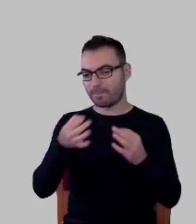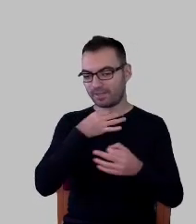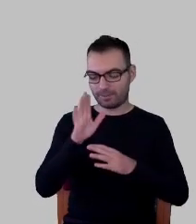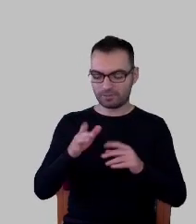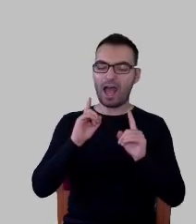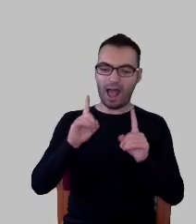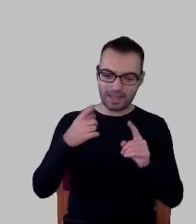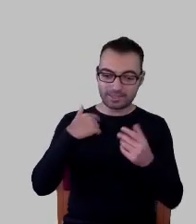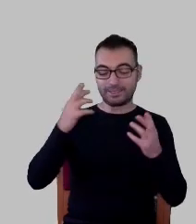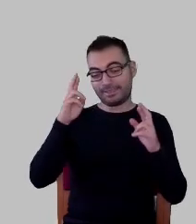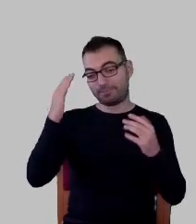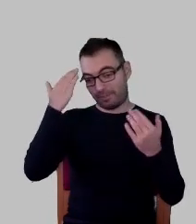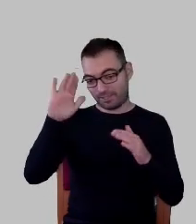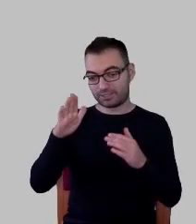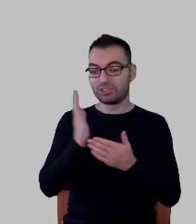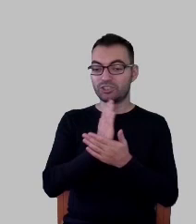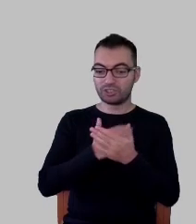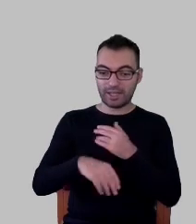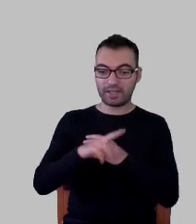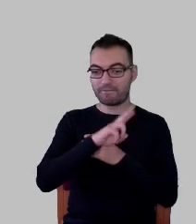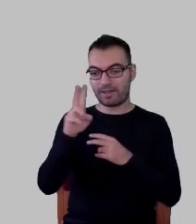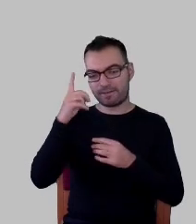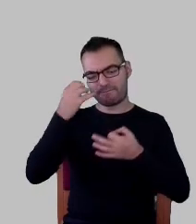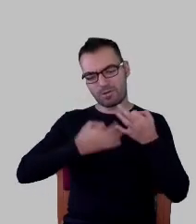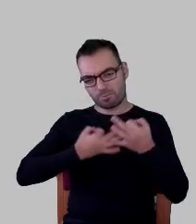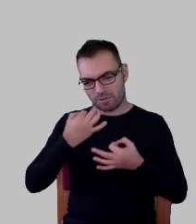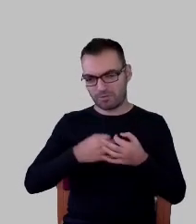mam nadzieję, że przynajmniej część z Państwa wątpliwości czy pytań